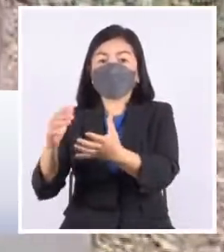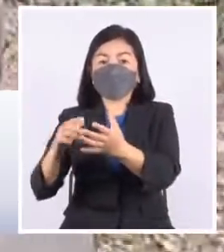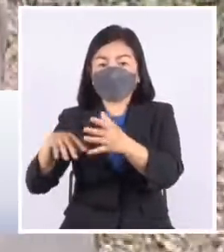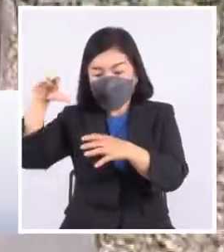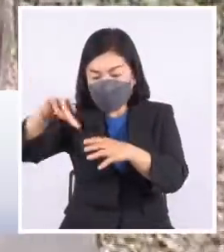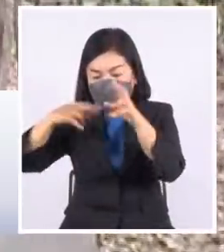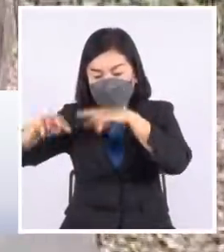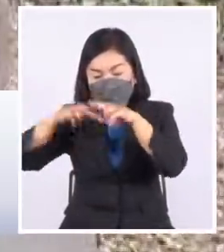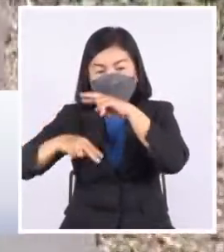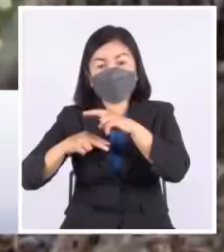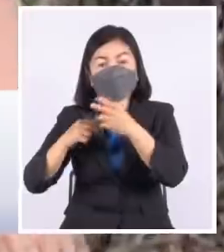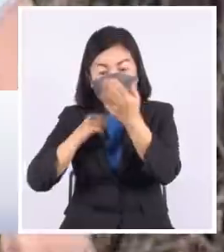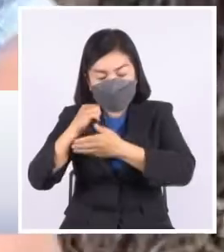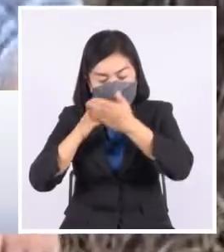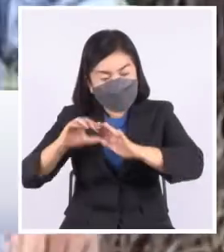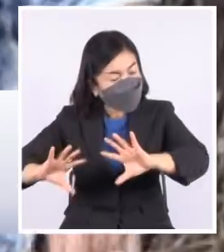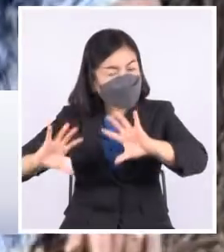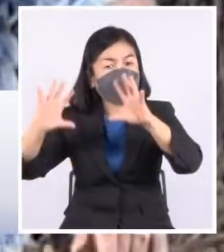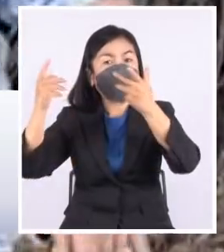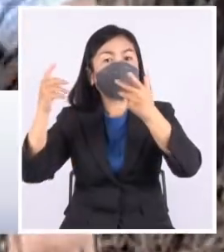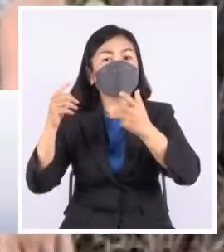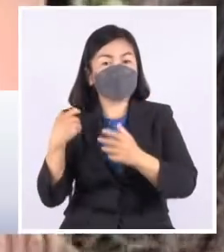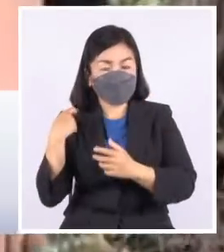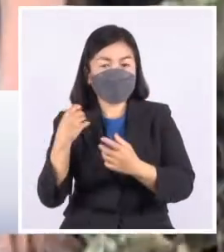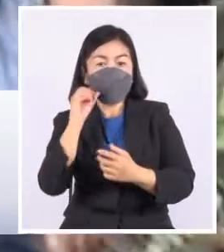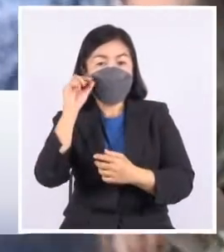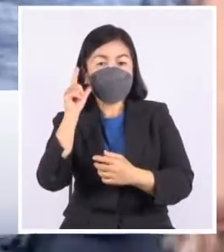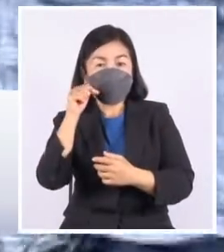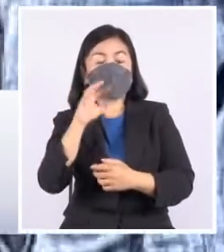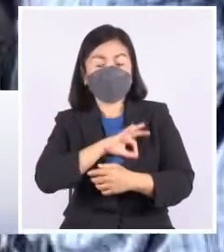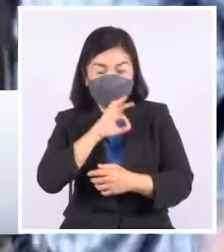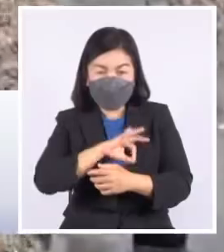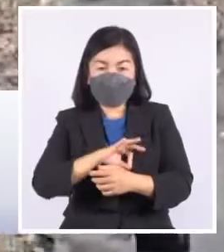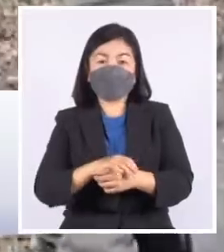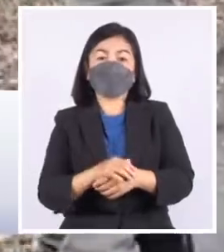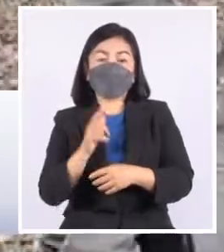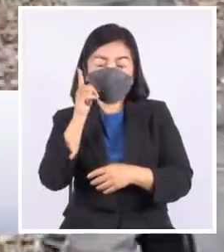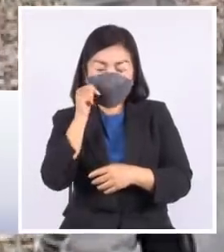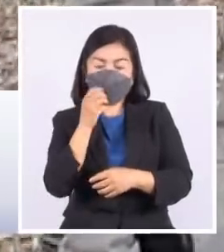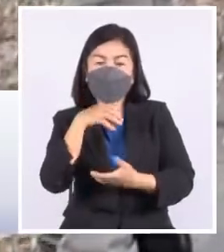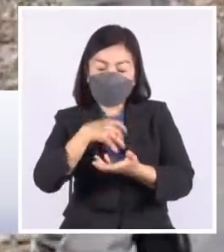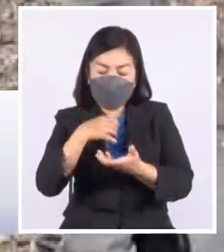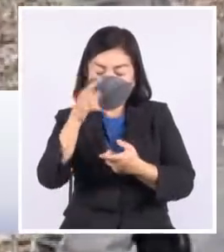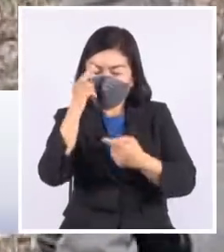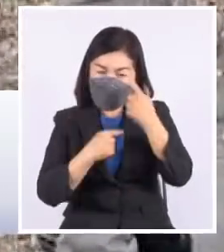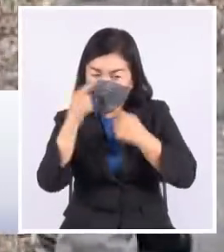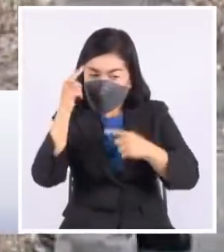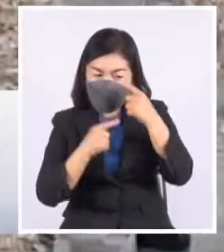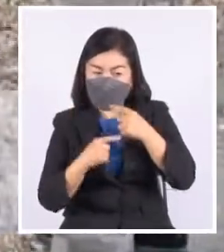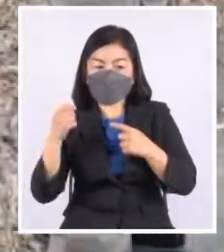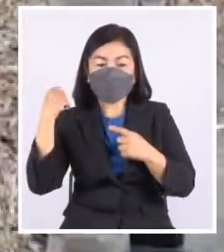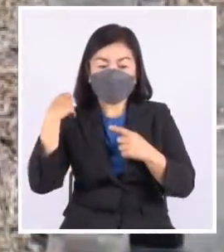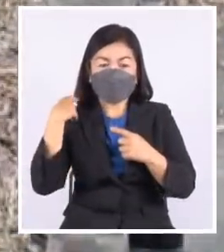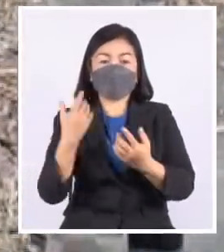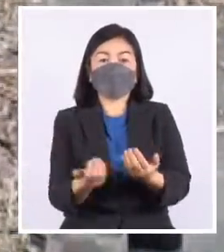ยากจะให้บำบัดยาเสพติดให้หายขาดเลยแม่บอกแบบนี้คือขณะที่แม่บอกก็ร้องห่มร้องไห้นี่ไปชี้ที่บริเวณศาลตาศาลยาย